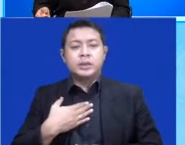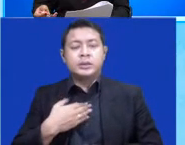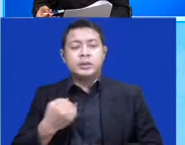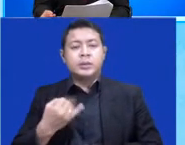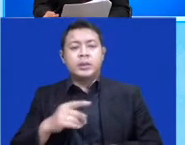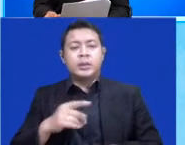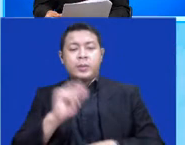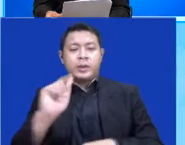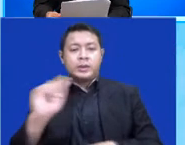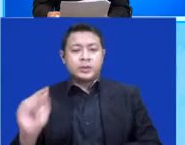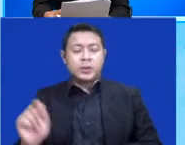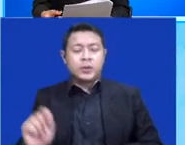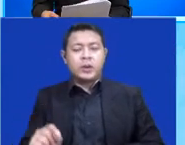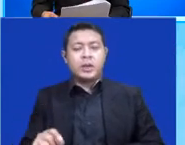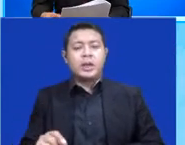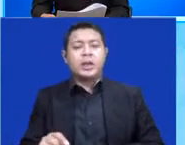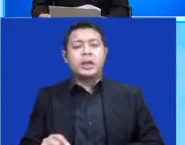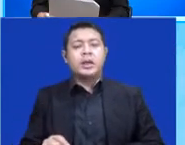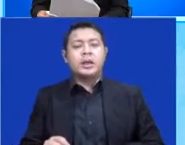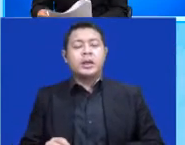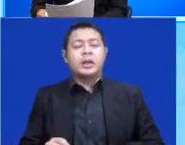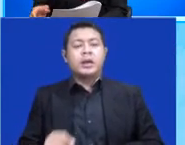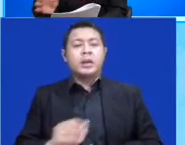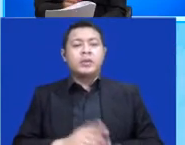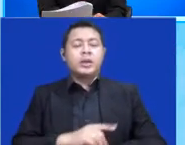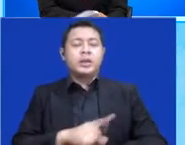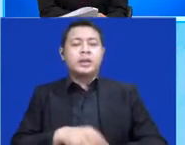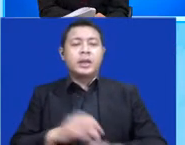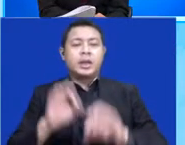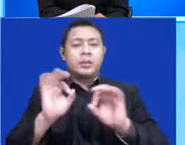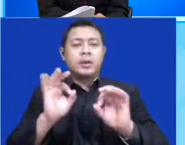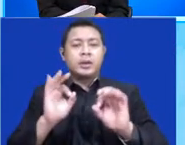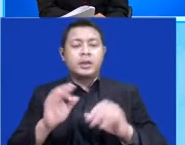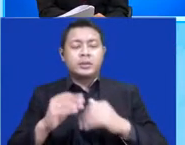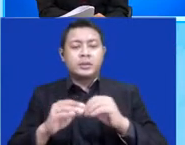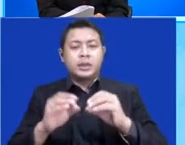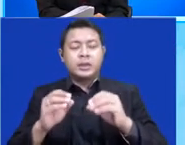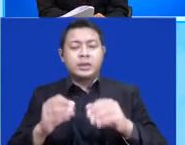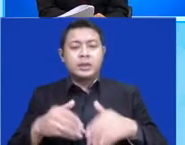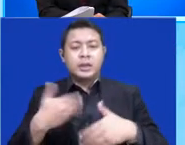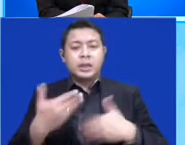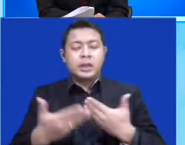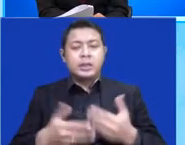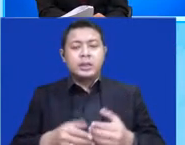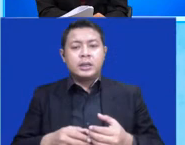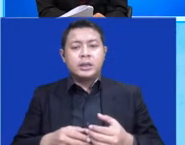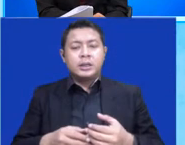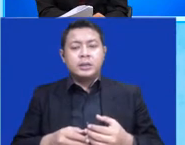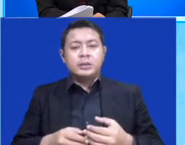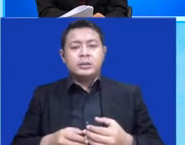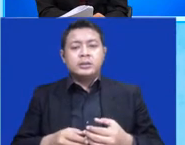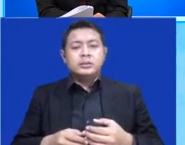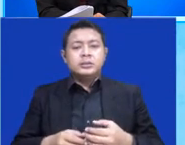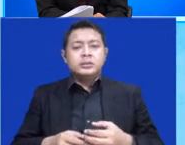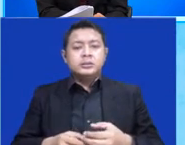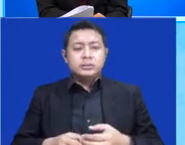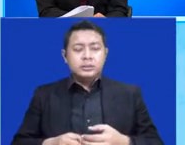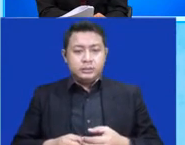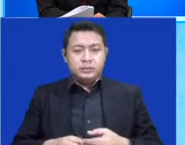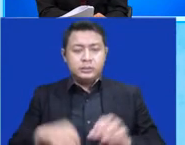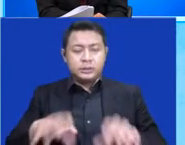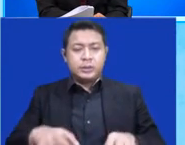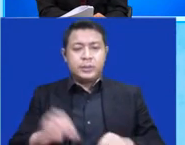sekolah yang mempunyai tenaga pendidik yang sudah dilatih untuk implementasi kawasan tanpa rokok, dan